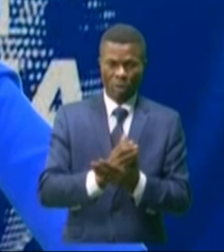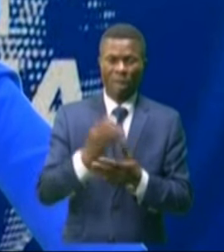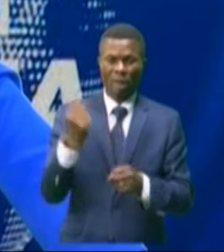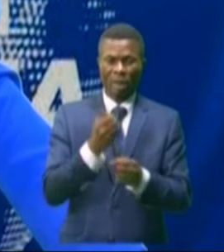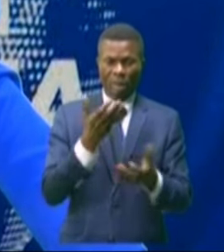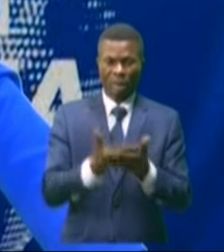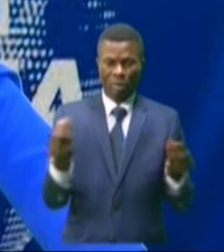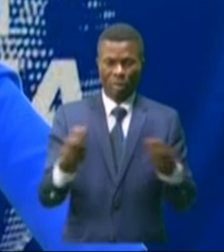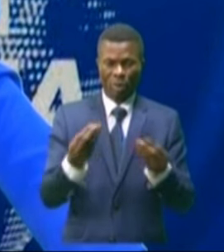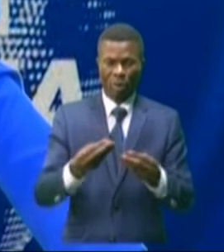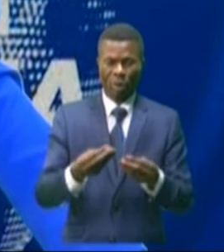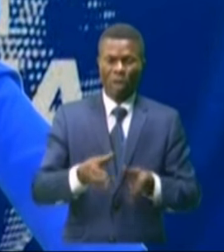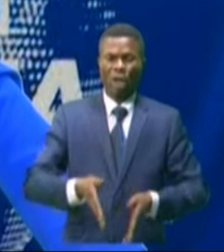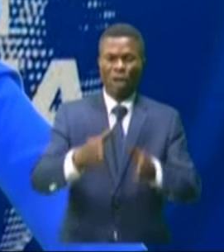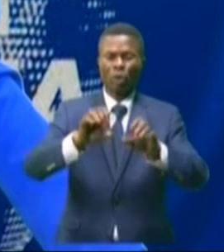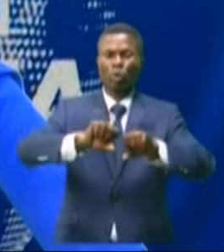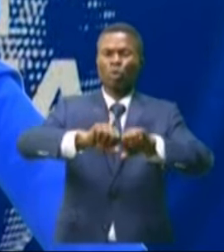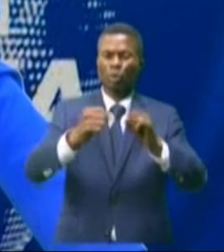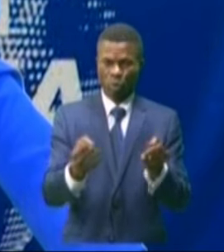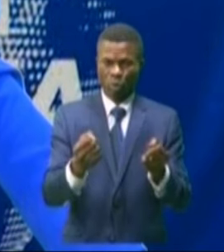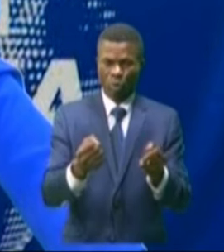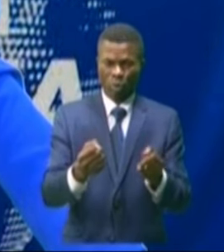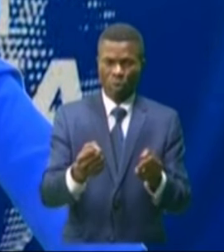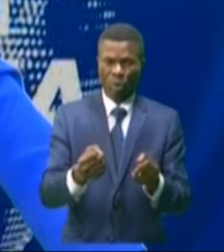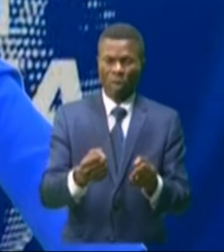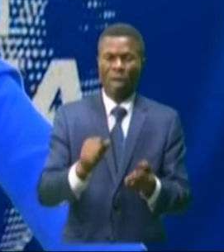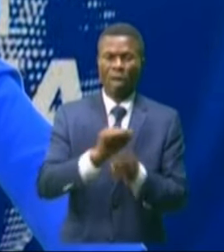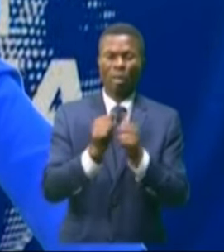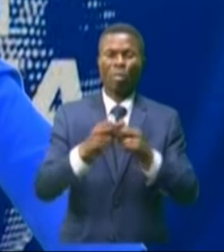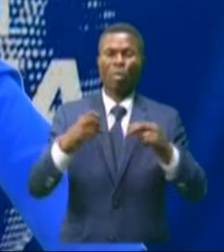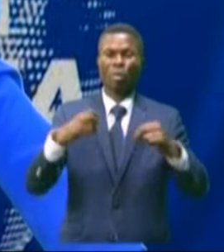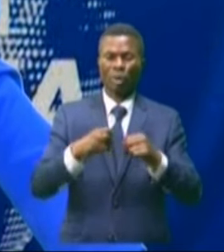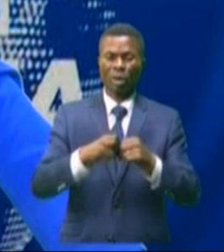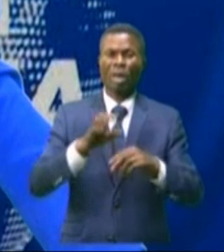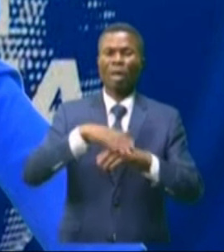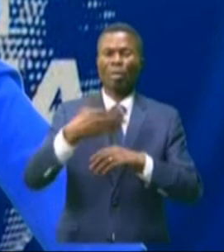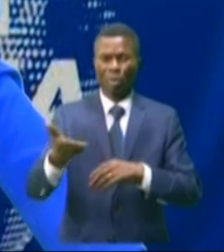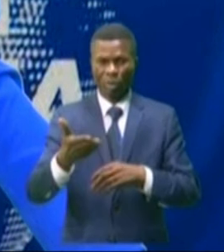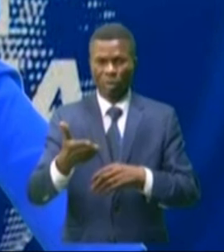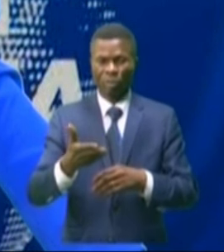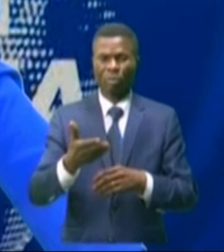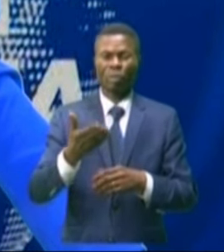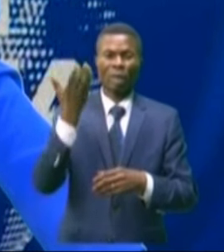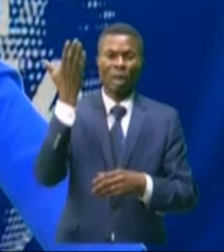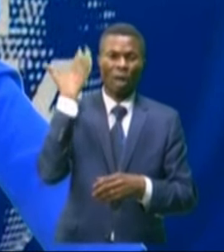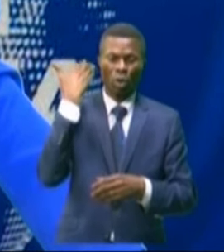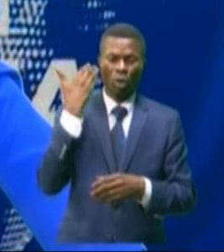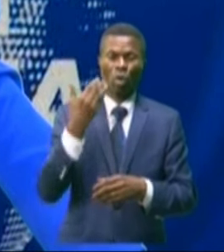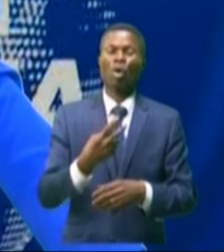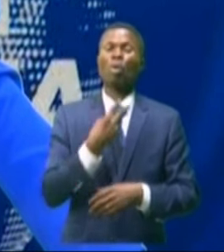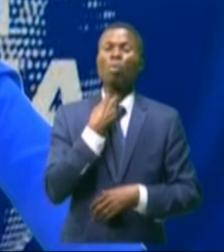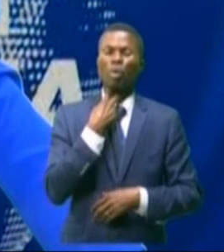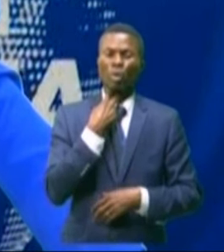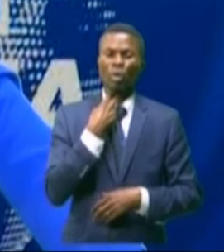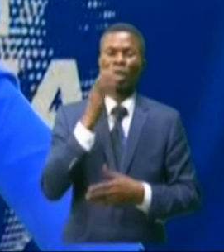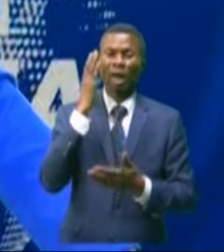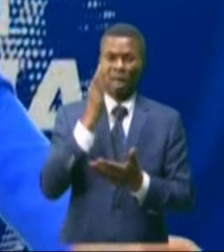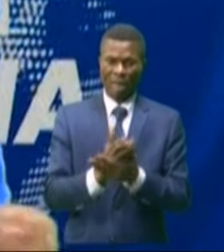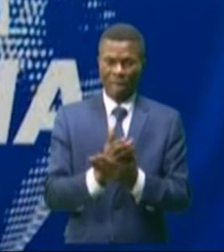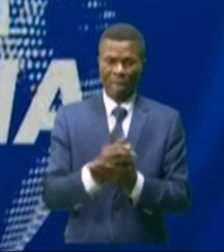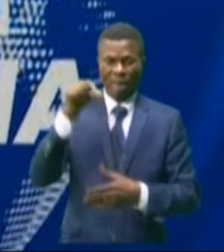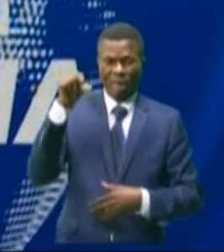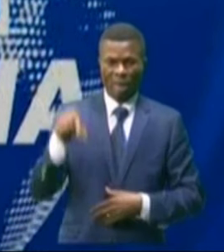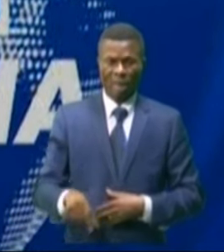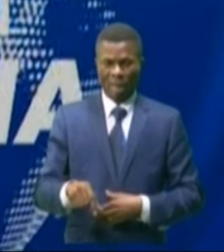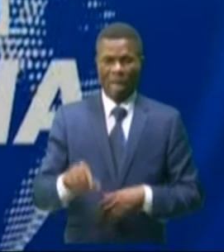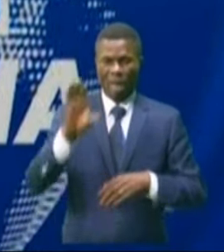fonctionnement suite à une panne au réseau SNEL. Par conséquent, des manques d'eau et perturbations sont observées dans les quartiers